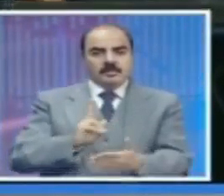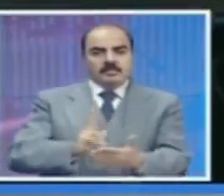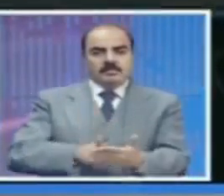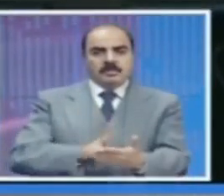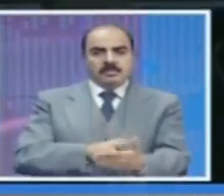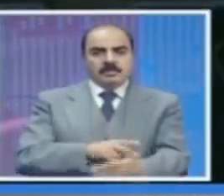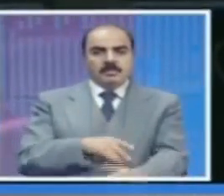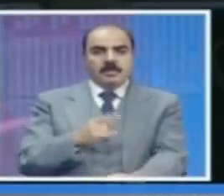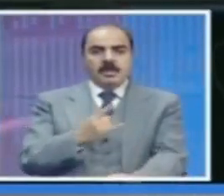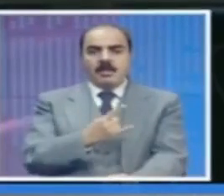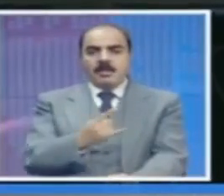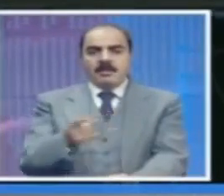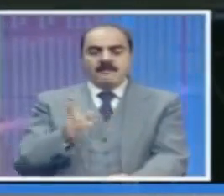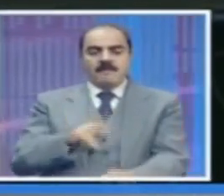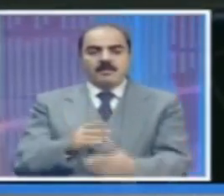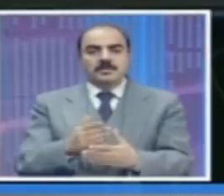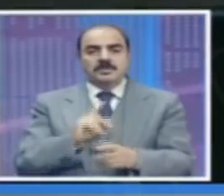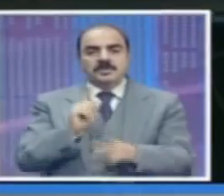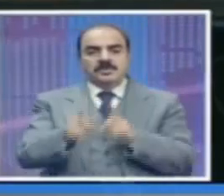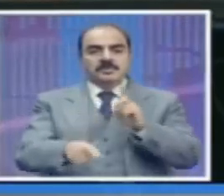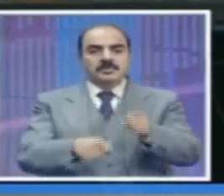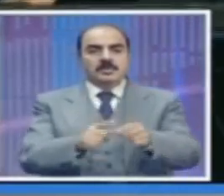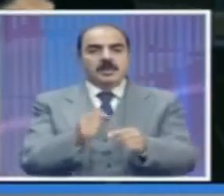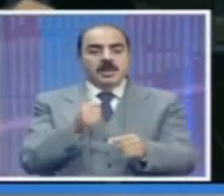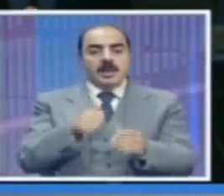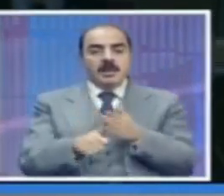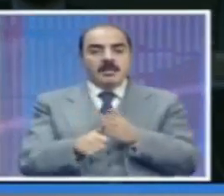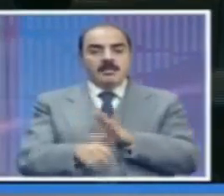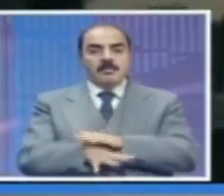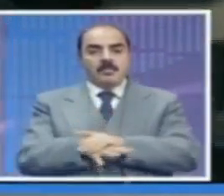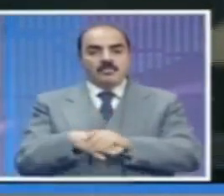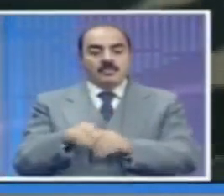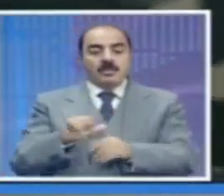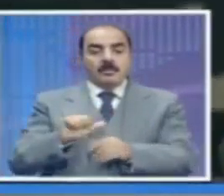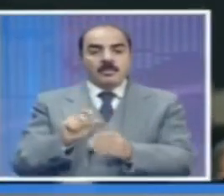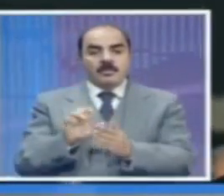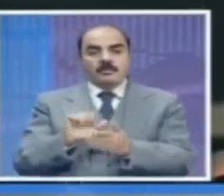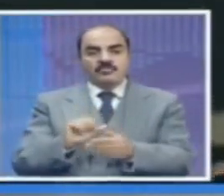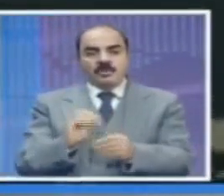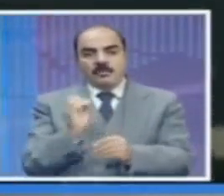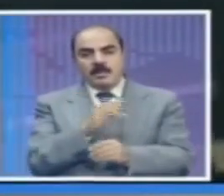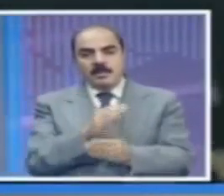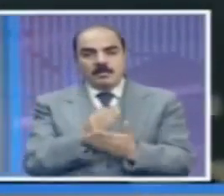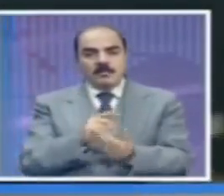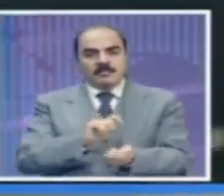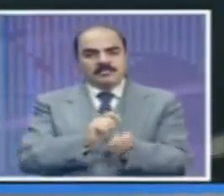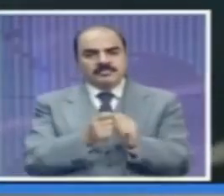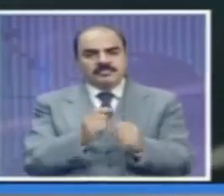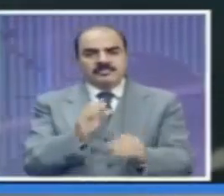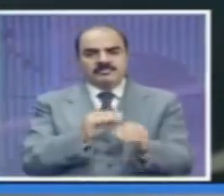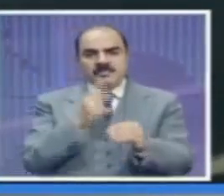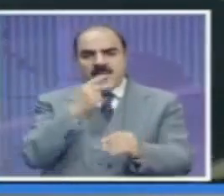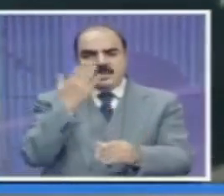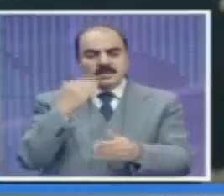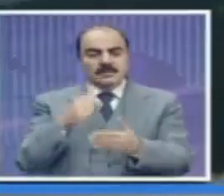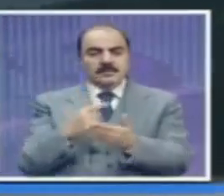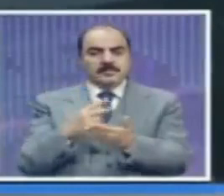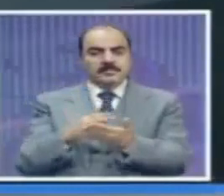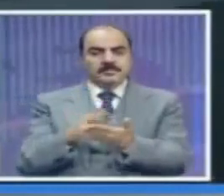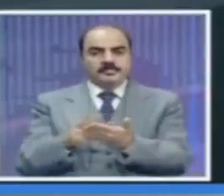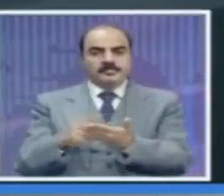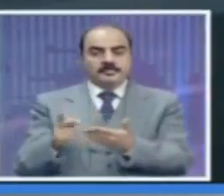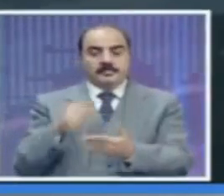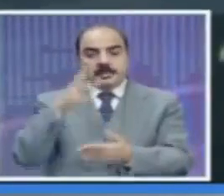فور تنصيبه بتوقيع عشرة الأوامر التنفيذية وإحالة مشروعات قوانين إلى الكونغرس بهدف العدول عن بعض السياسات